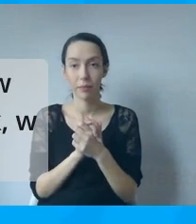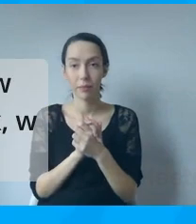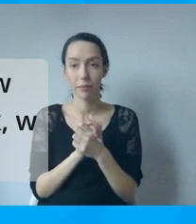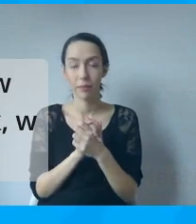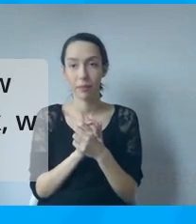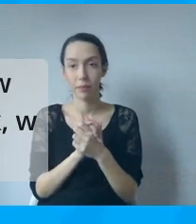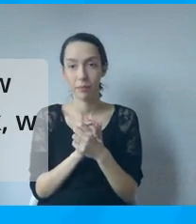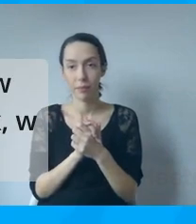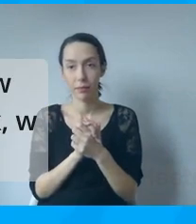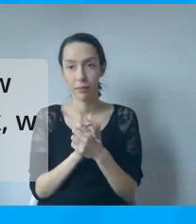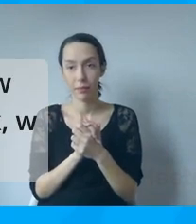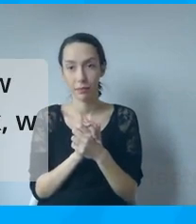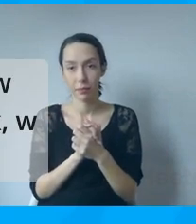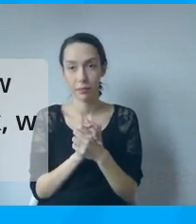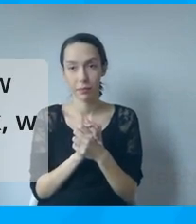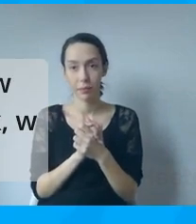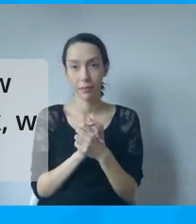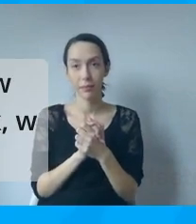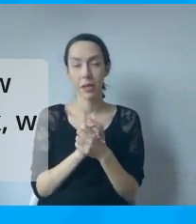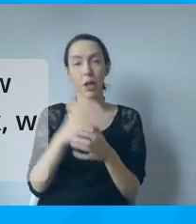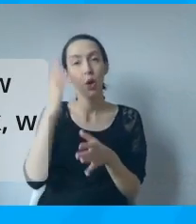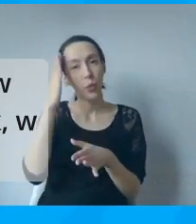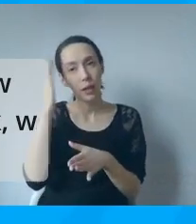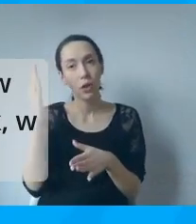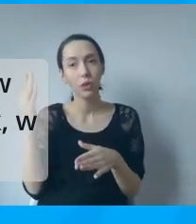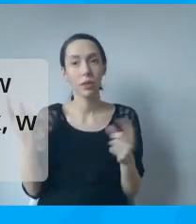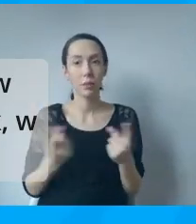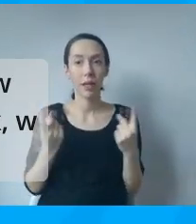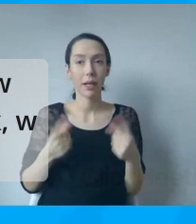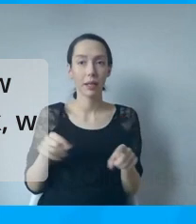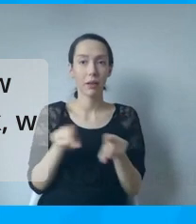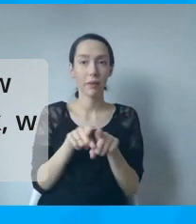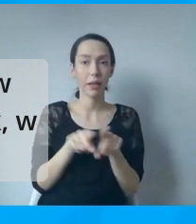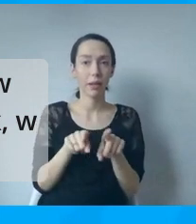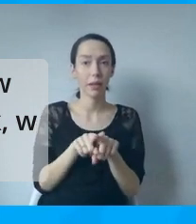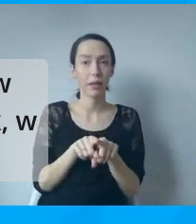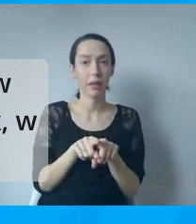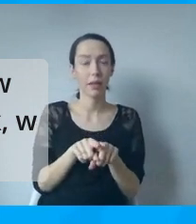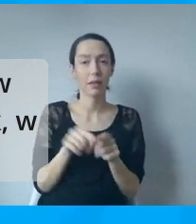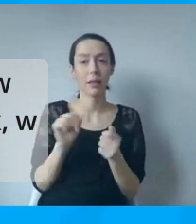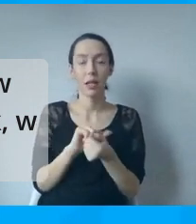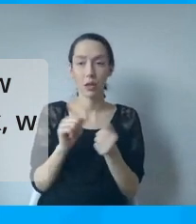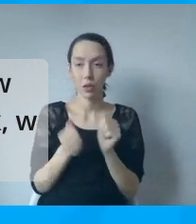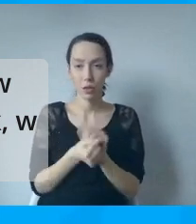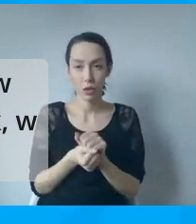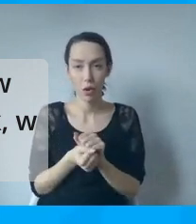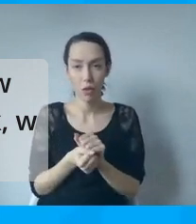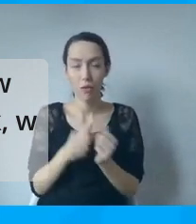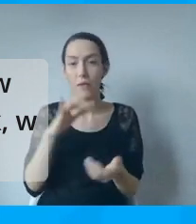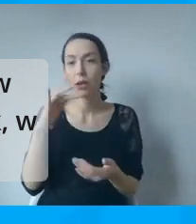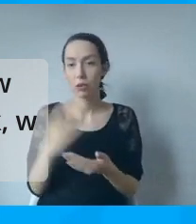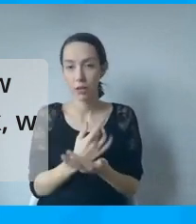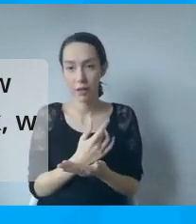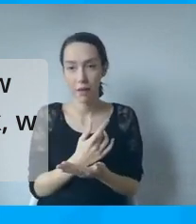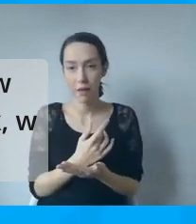Generalnie takie skille, umiejętności marketingowe też w pewnym stopniu są wykorzystywane